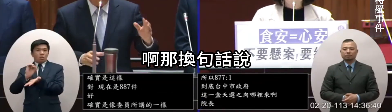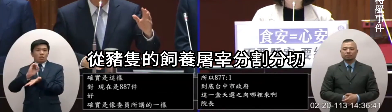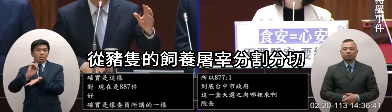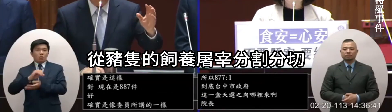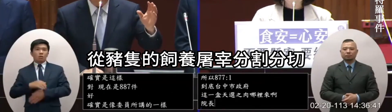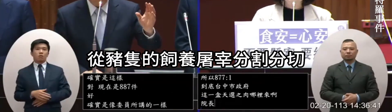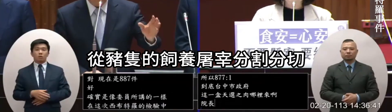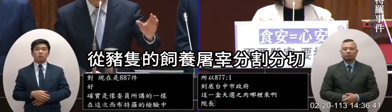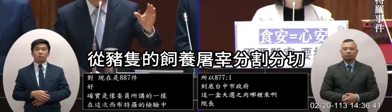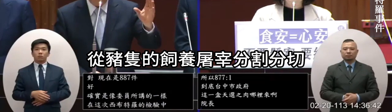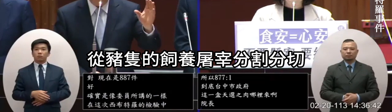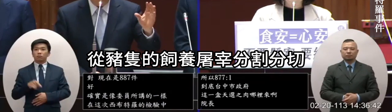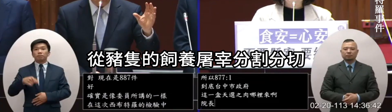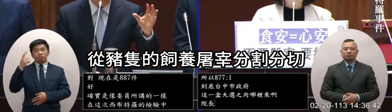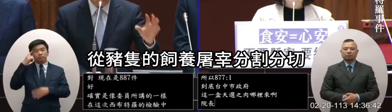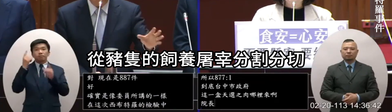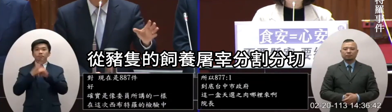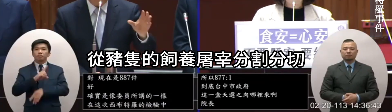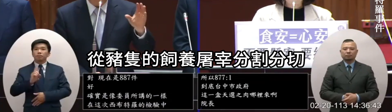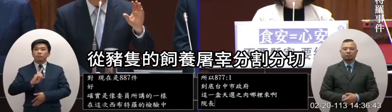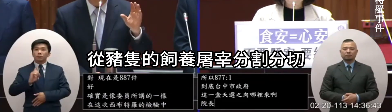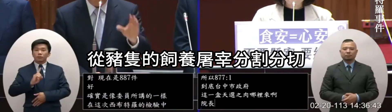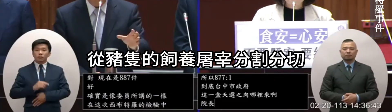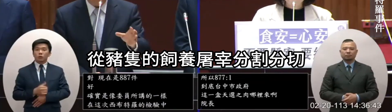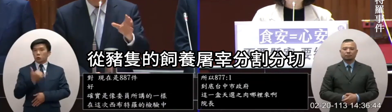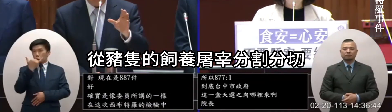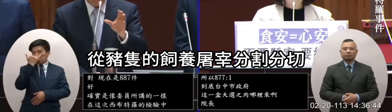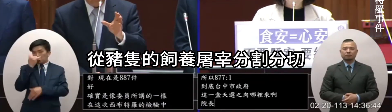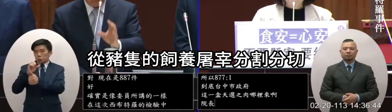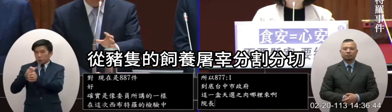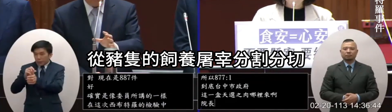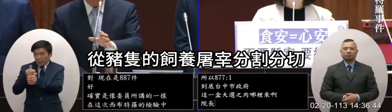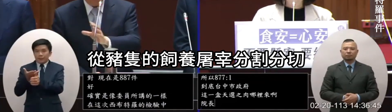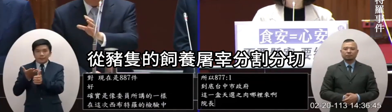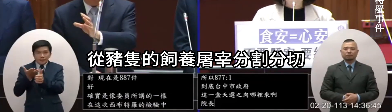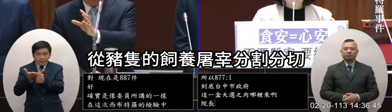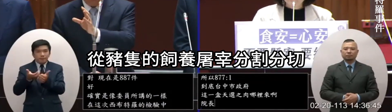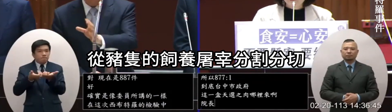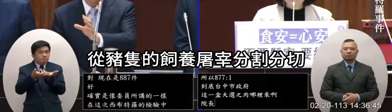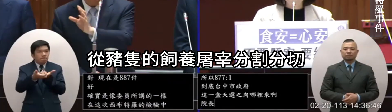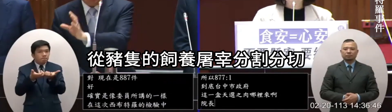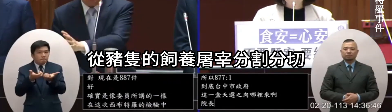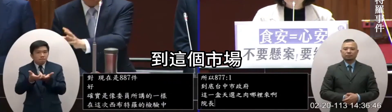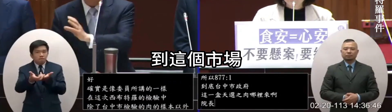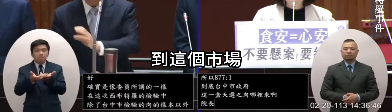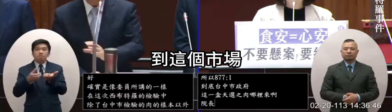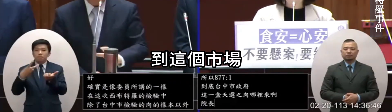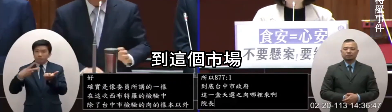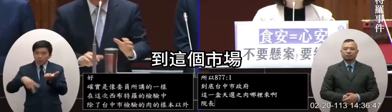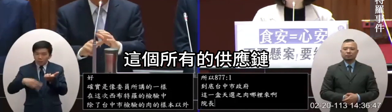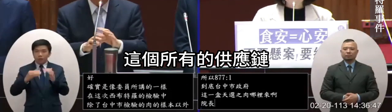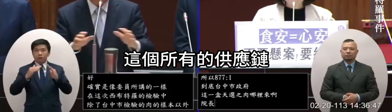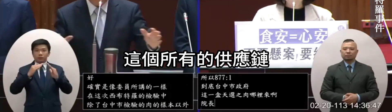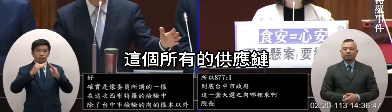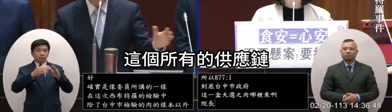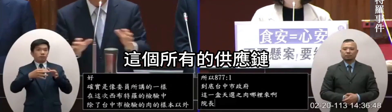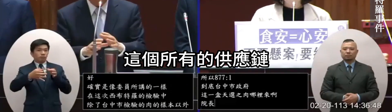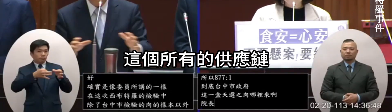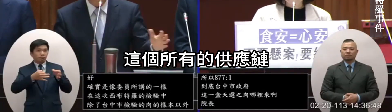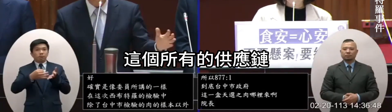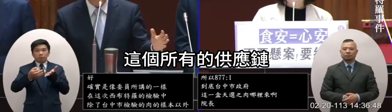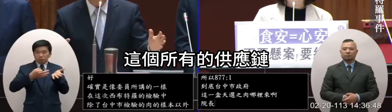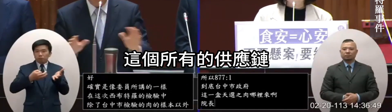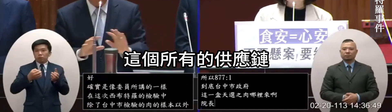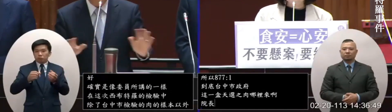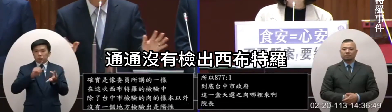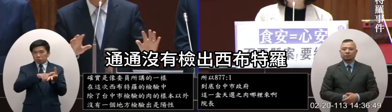说，从猪只的饲养、屠宰、分割、分切到这个市场，这个所有